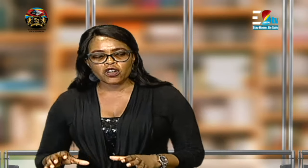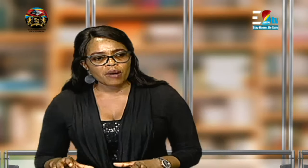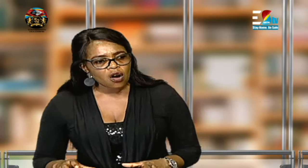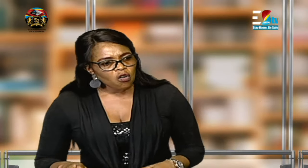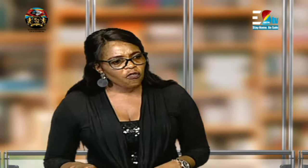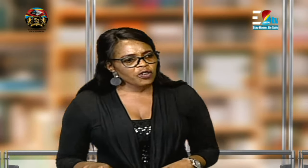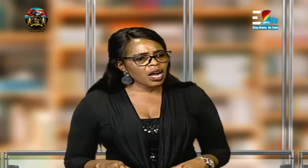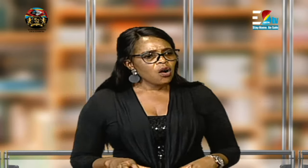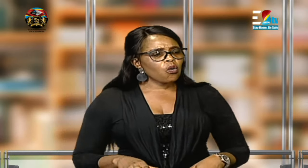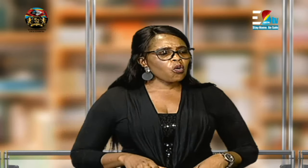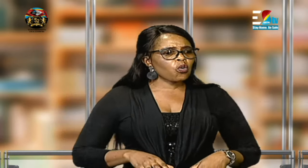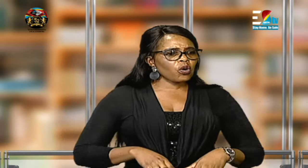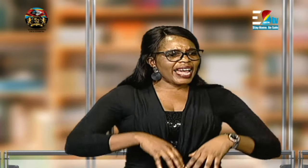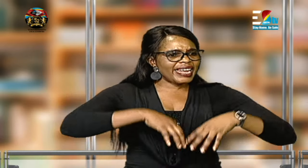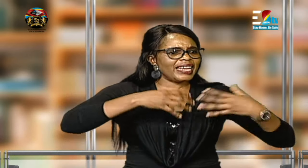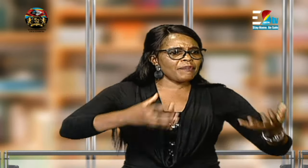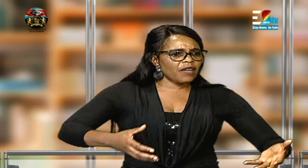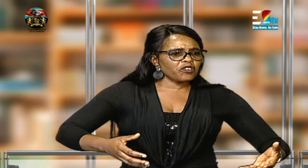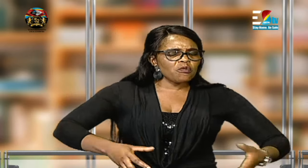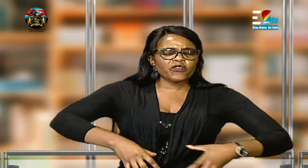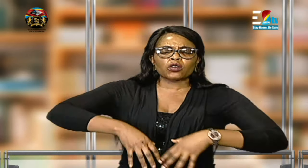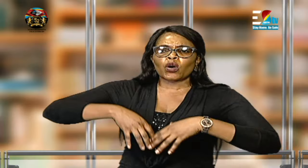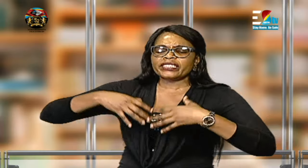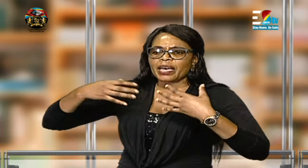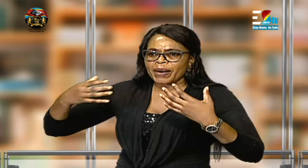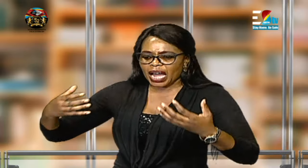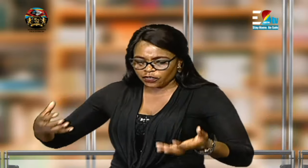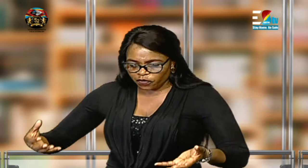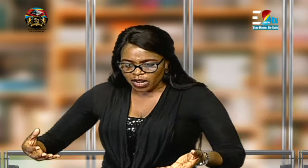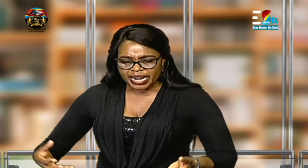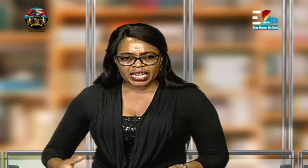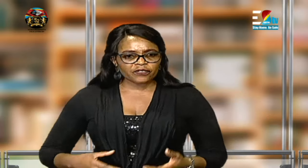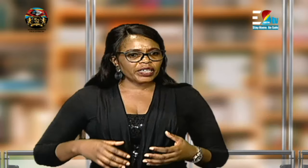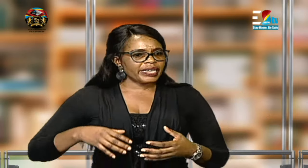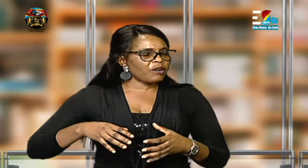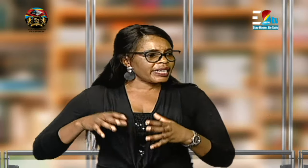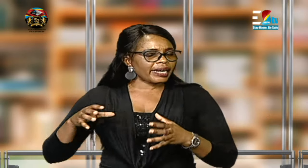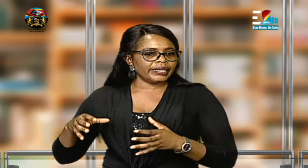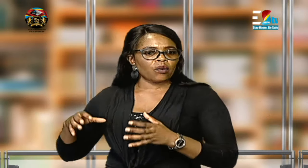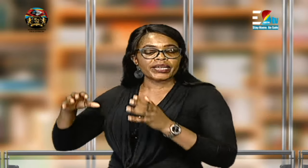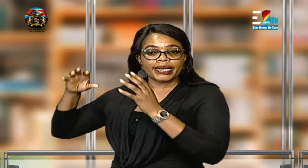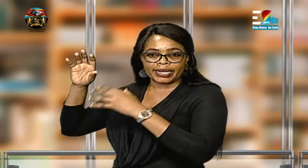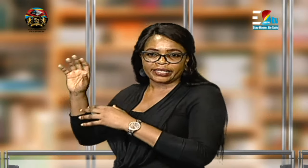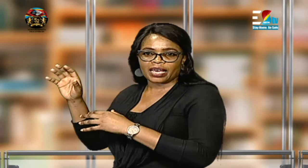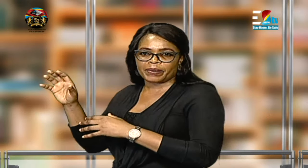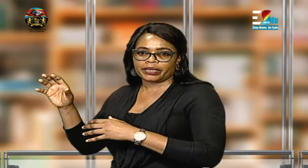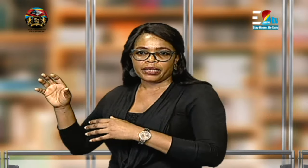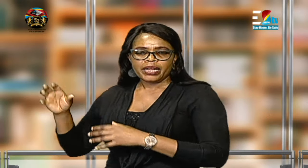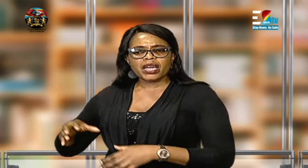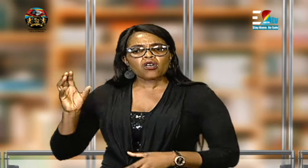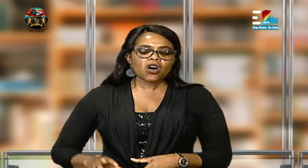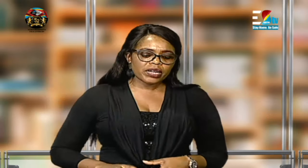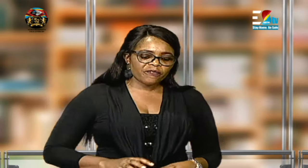lositfolile noma ufuna kulayela abantu noma ufuna kuxwayisa abantu ngendvo le kondakalela wena le